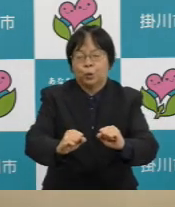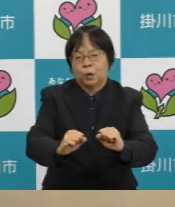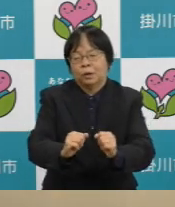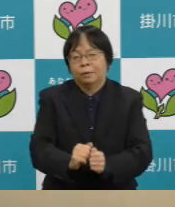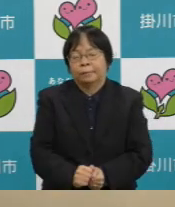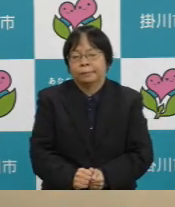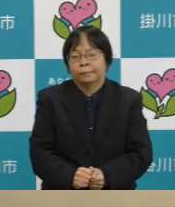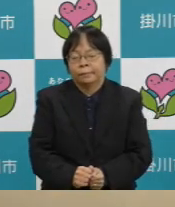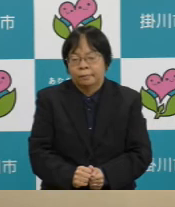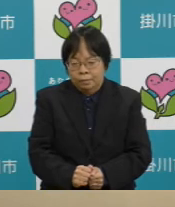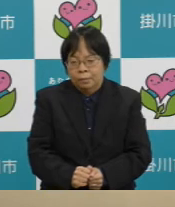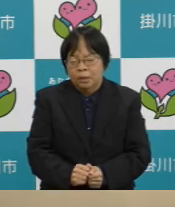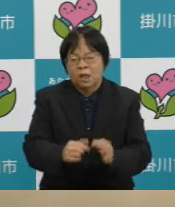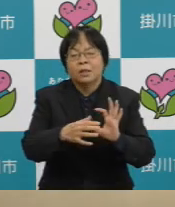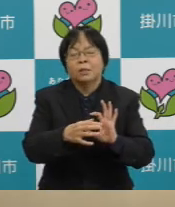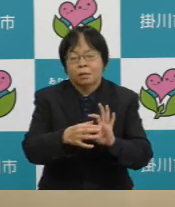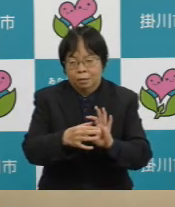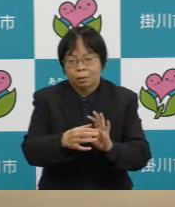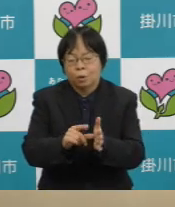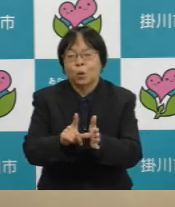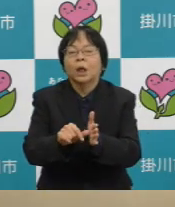ということにあたってはですね、